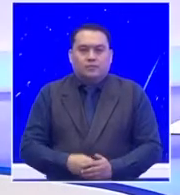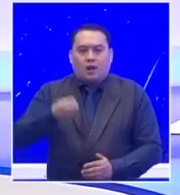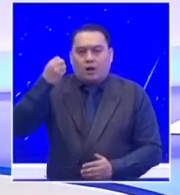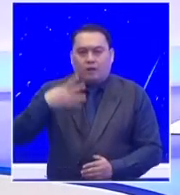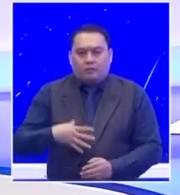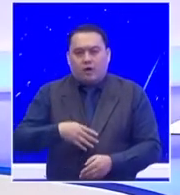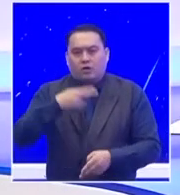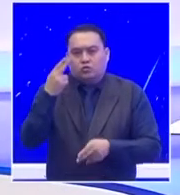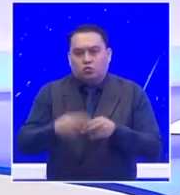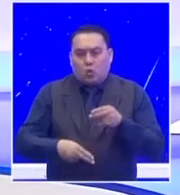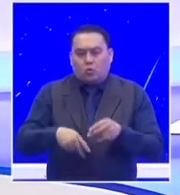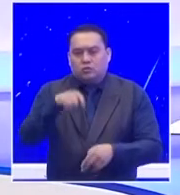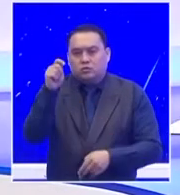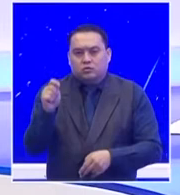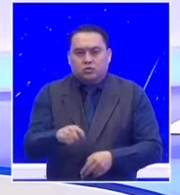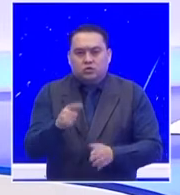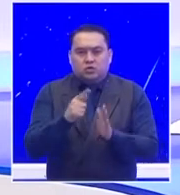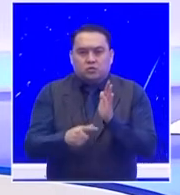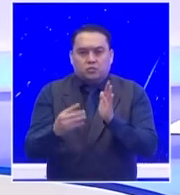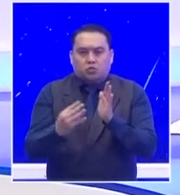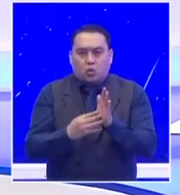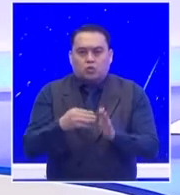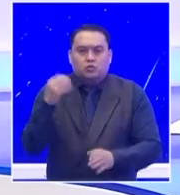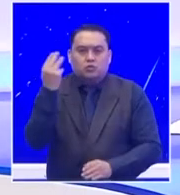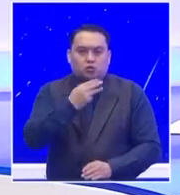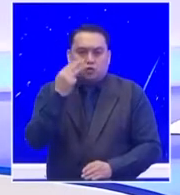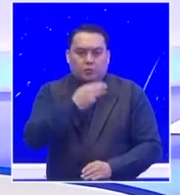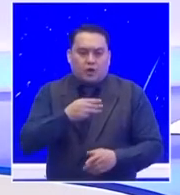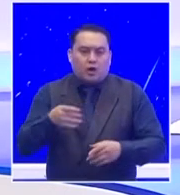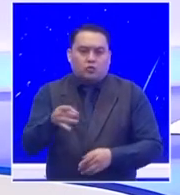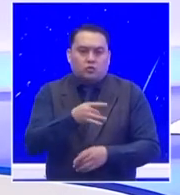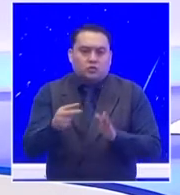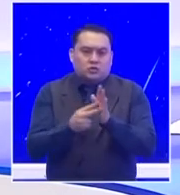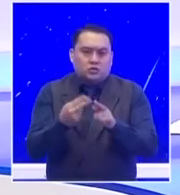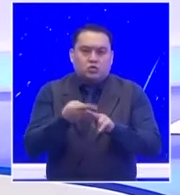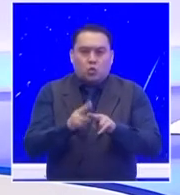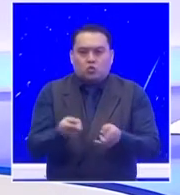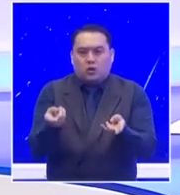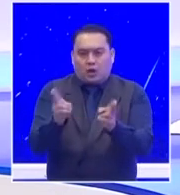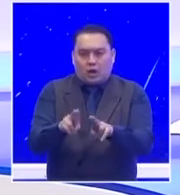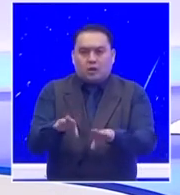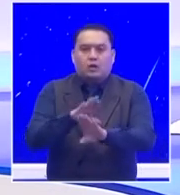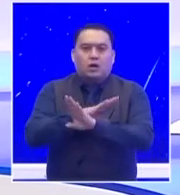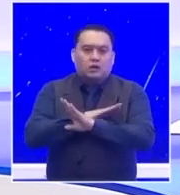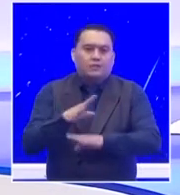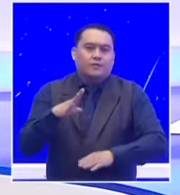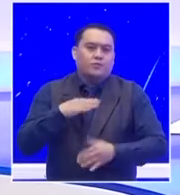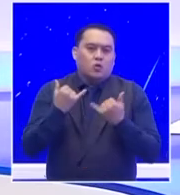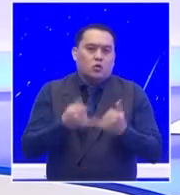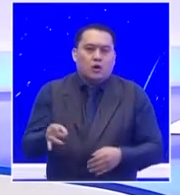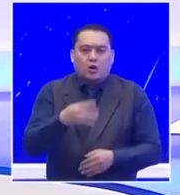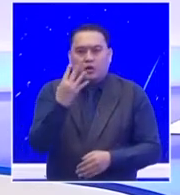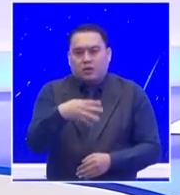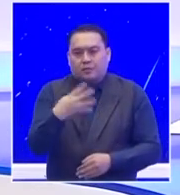Ауған соғысына Қараталдан 79 азамат аттанған. Оның 8-і сол жақта жан тапсырған. Бүгін ауданда көзі